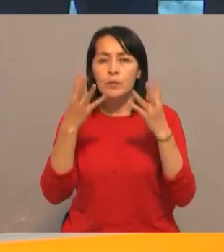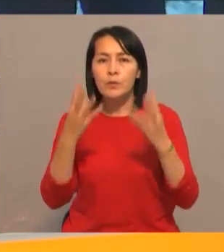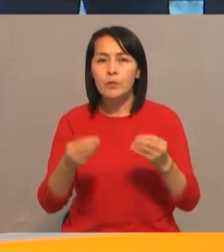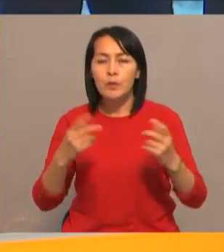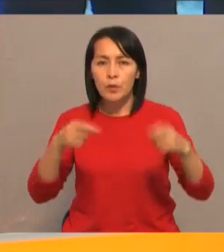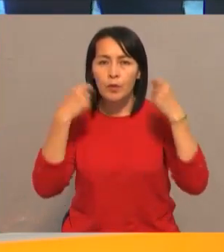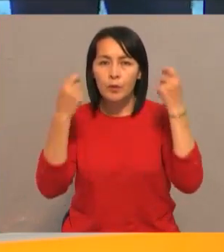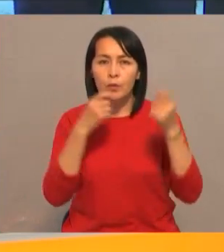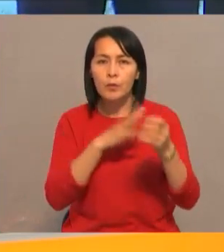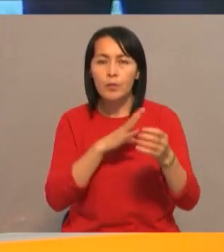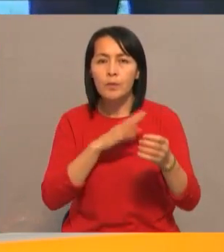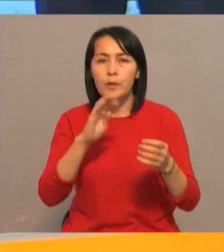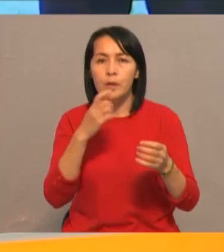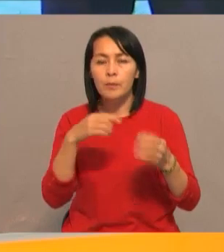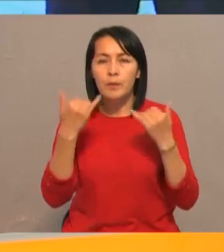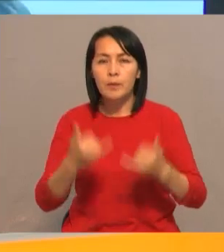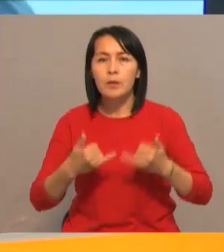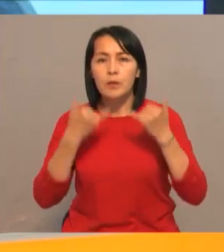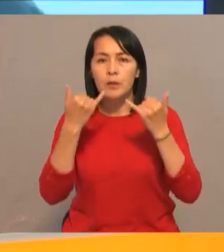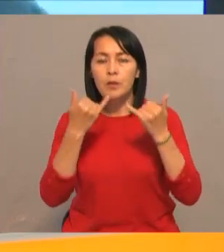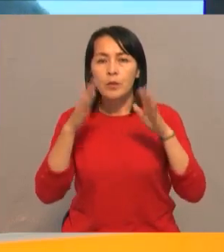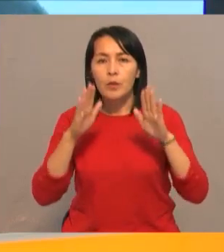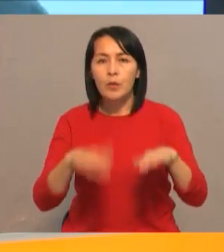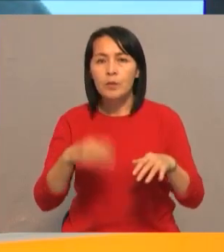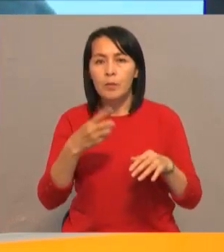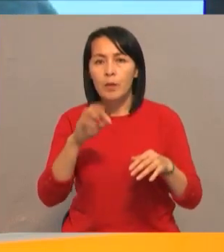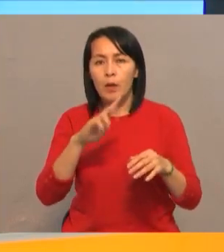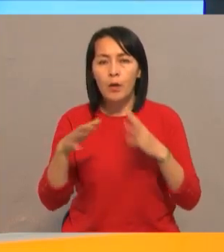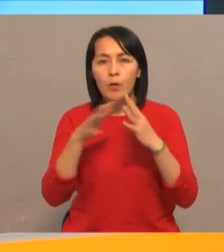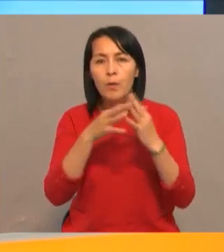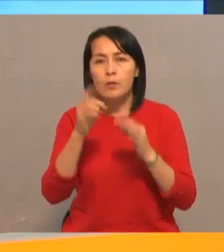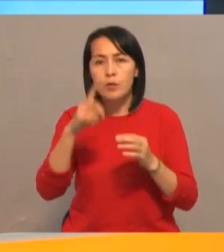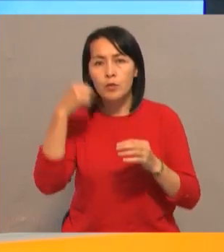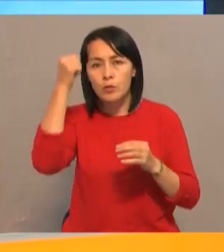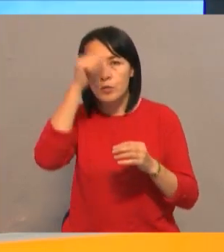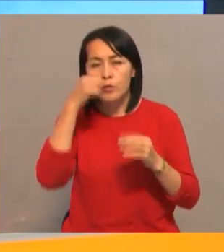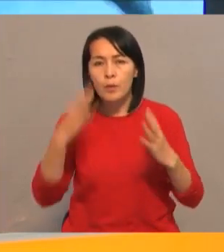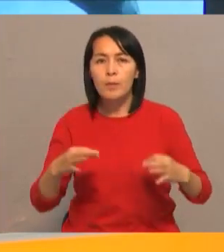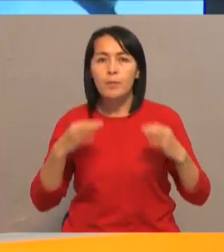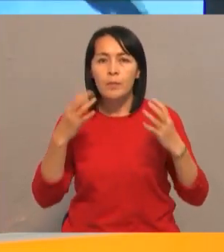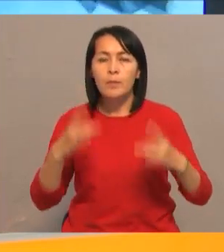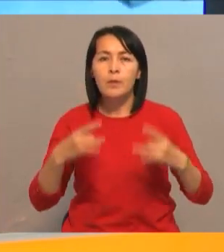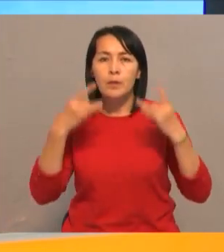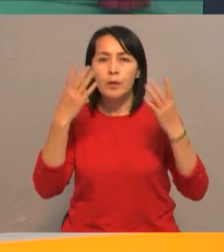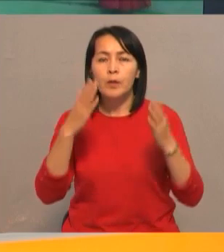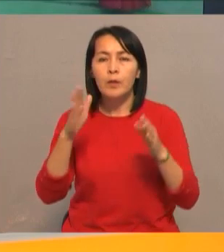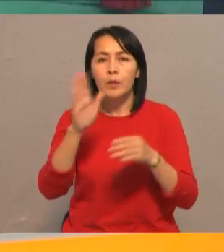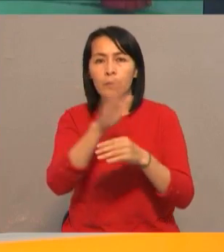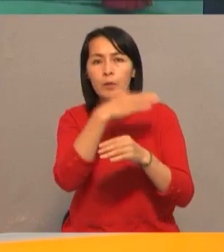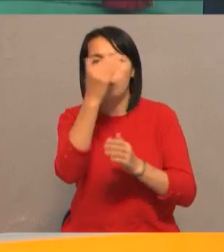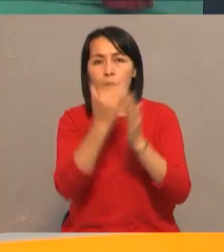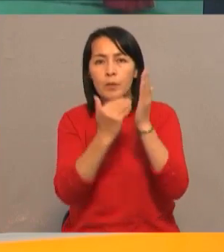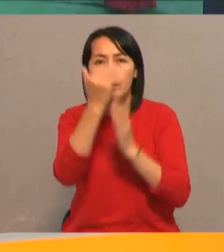өтті. Әлемге әл-Фарабиді сыйлаған құтты мекен Маяқұм ауылына 100 жыл толып, мереке аясында ту тұғырдың лентасы